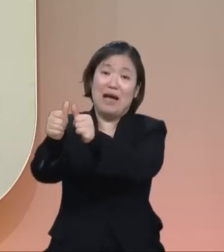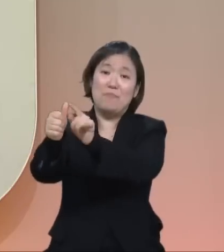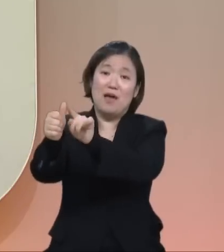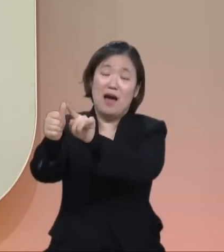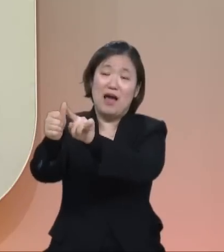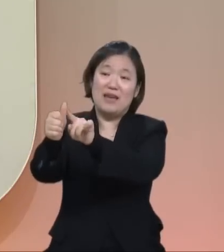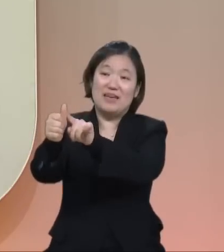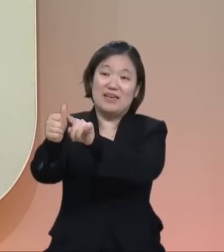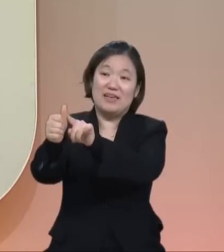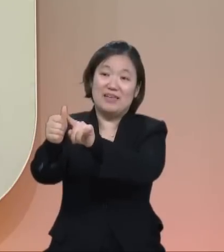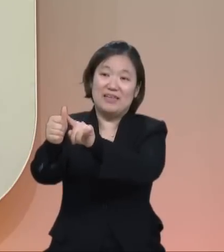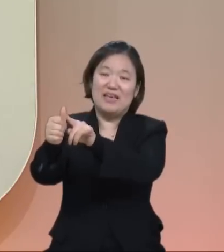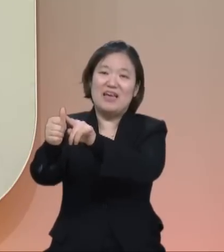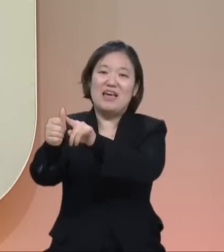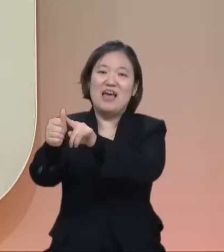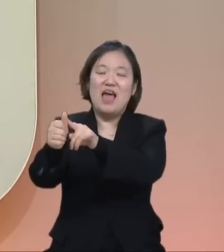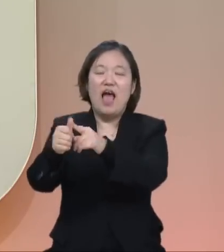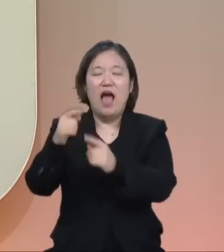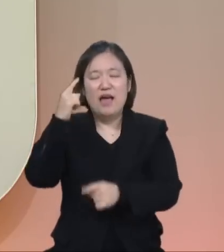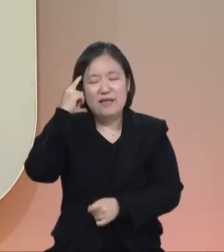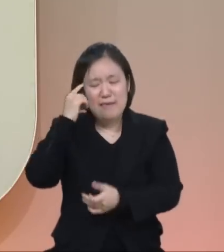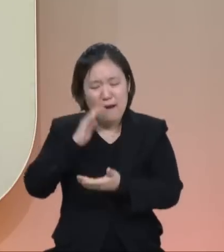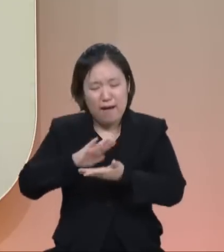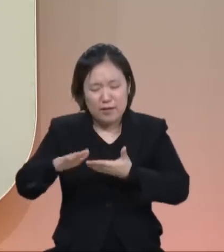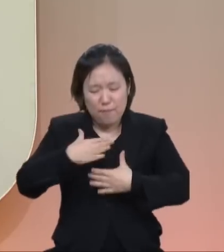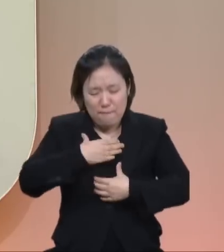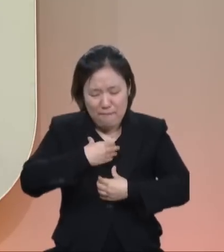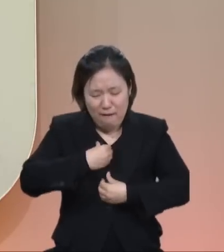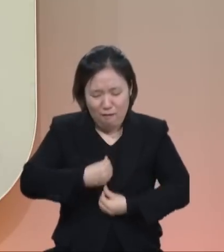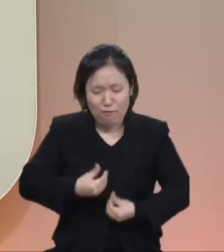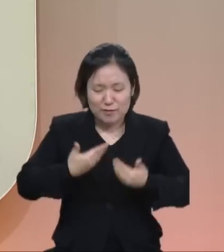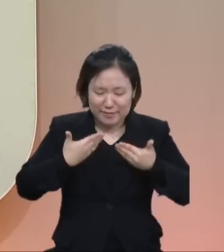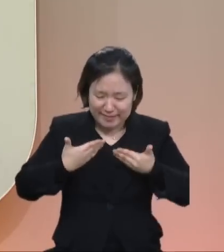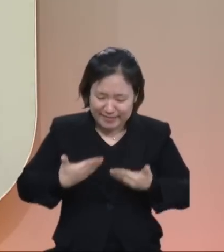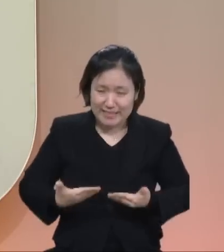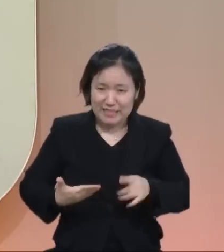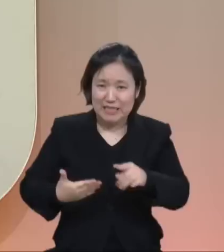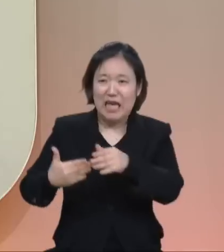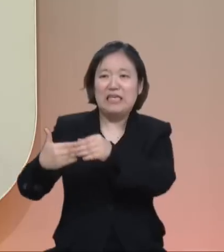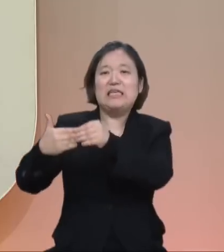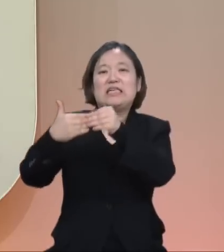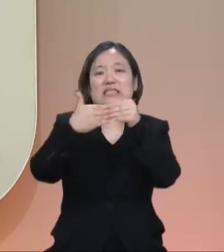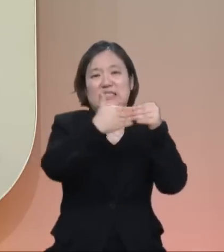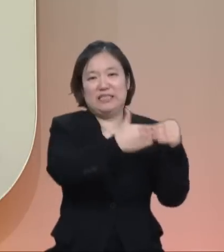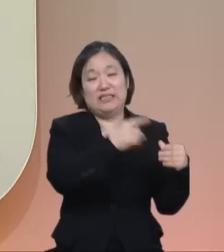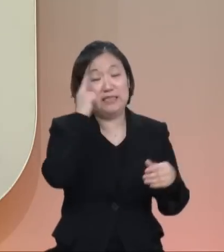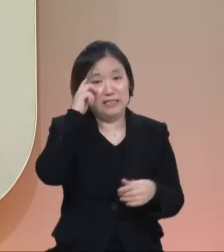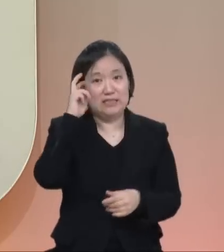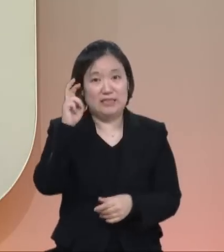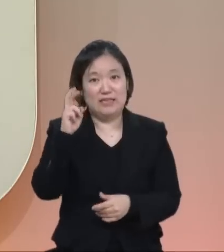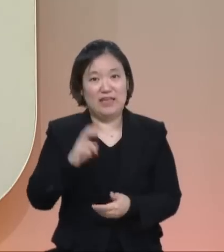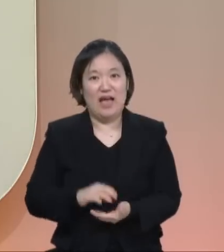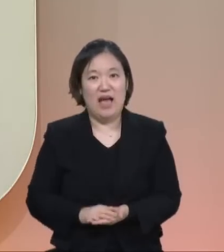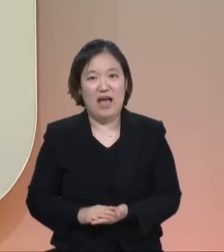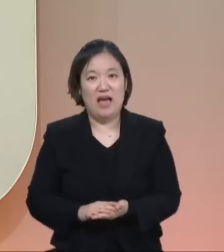바른 길로 평온한 길로 이끌어 주리라라는